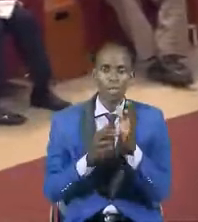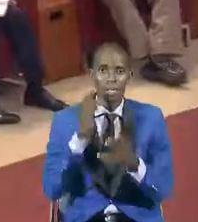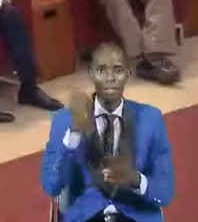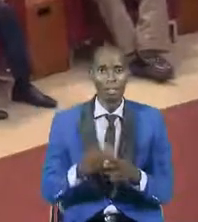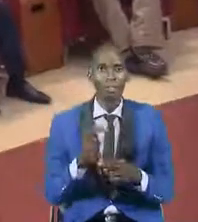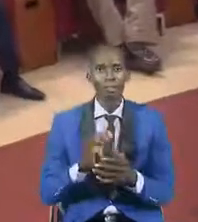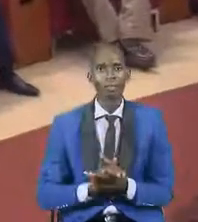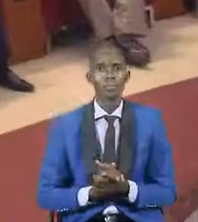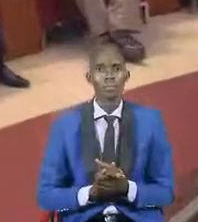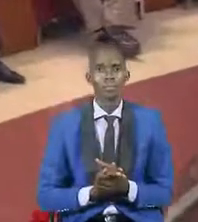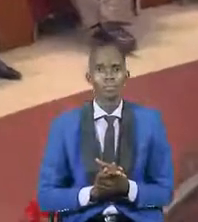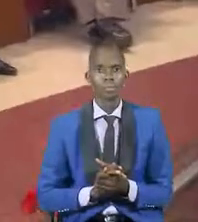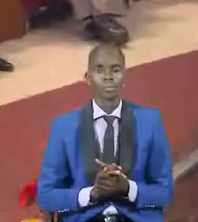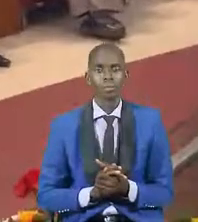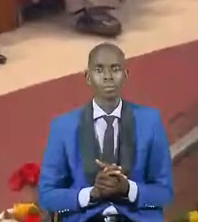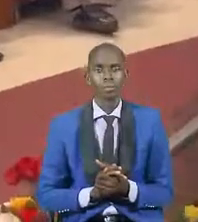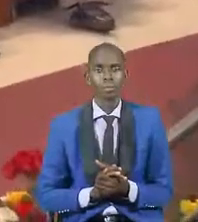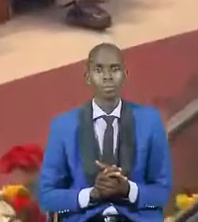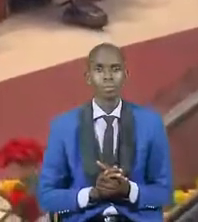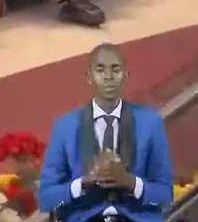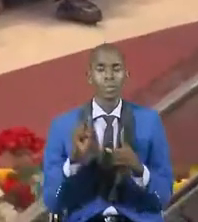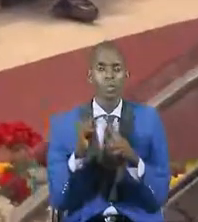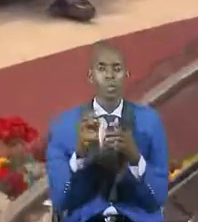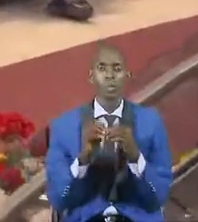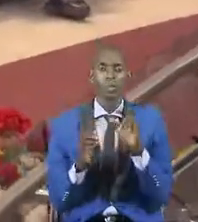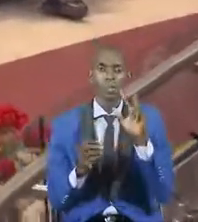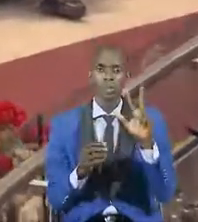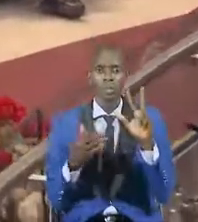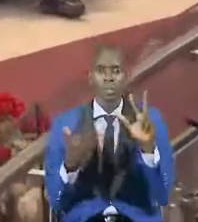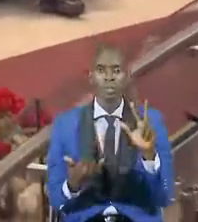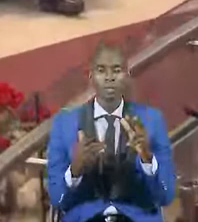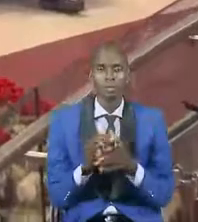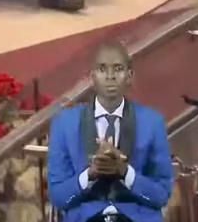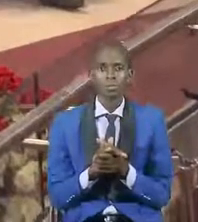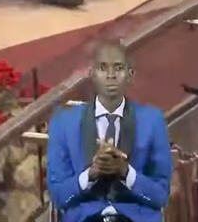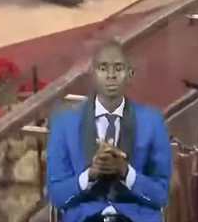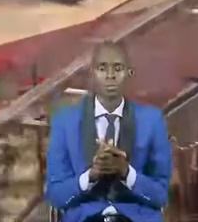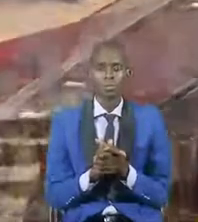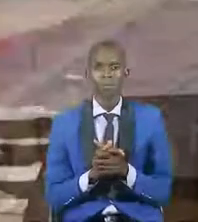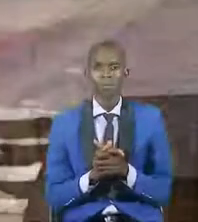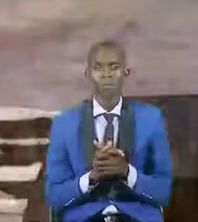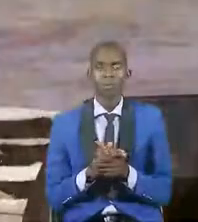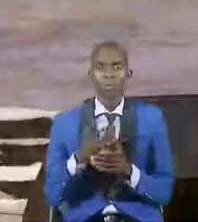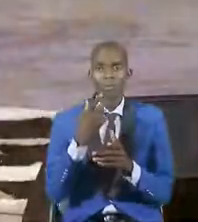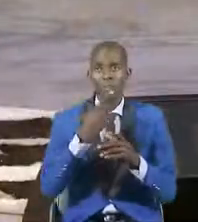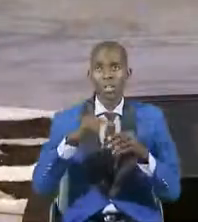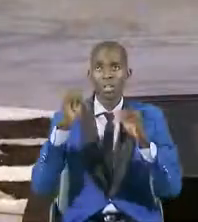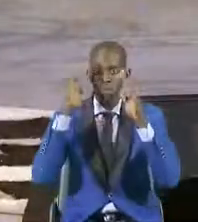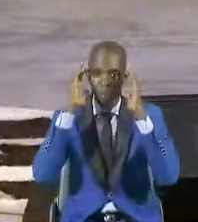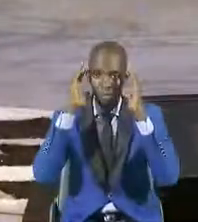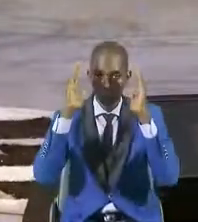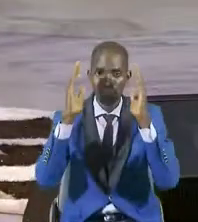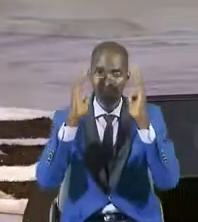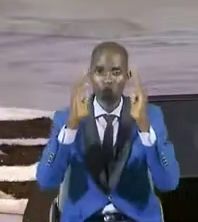de Jésus-Christ. Nous allons maintenant au troisième point. Troisième point maintenant, c'est